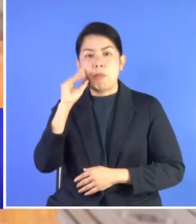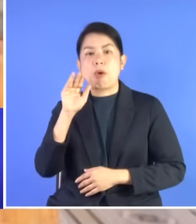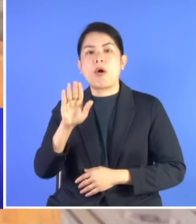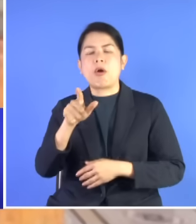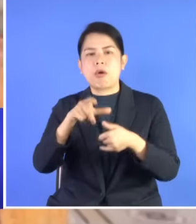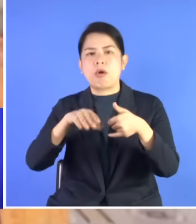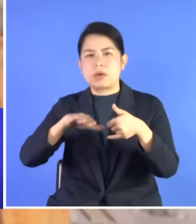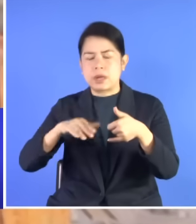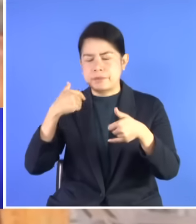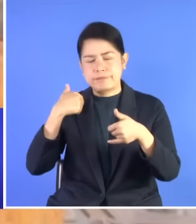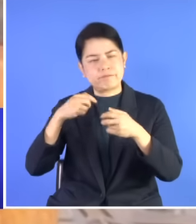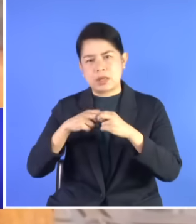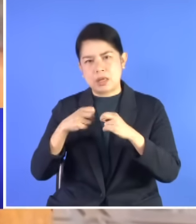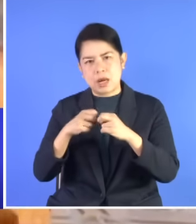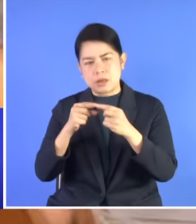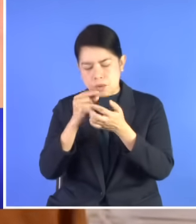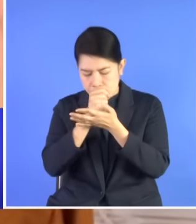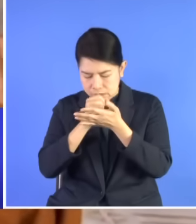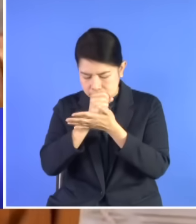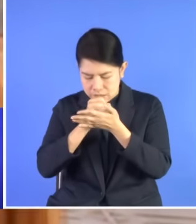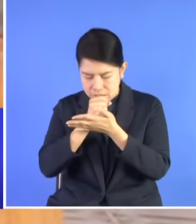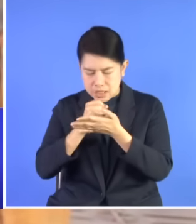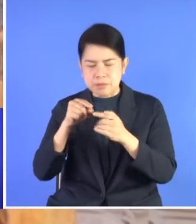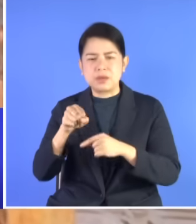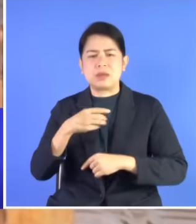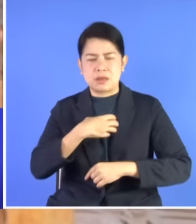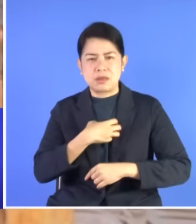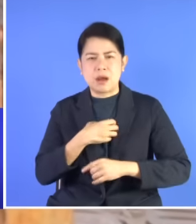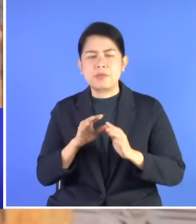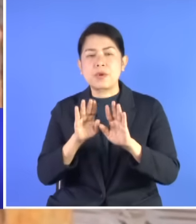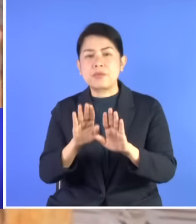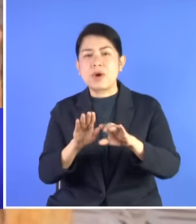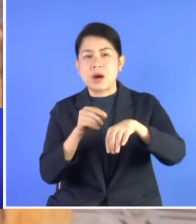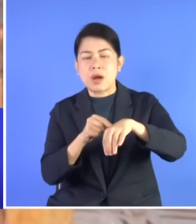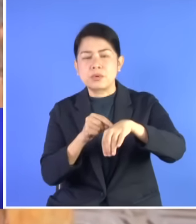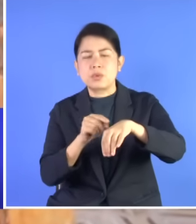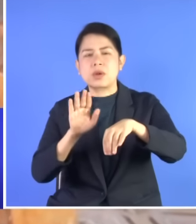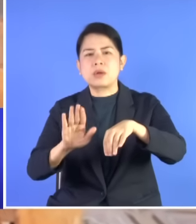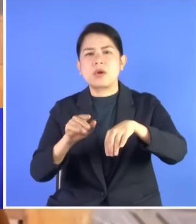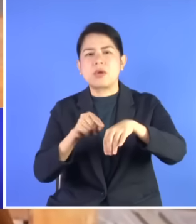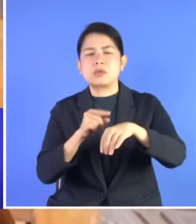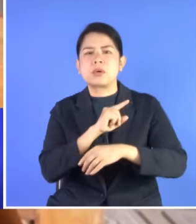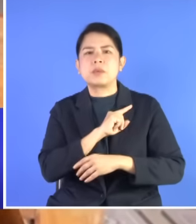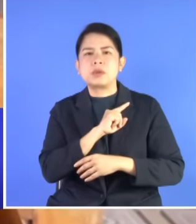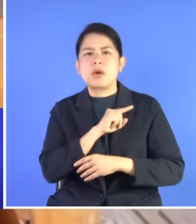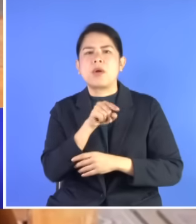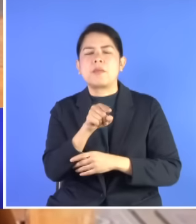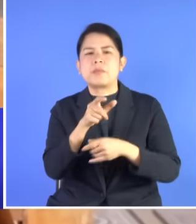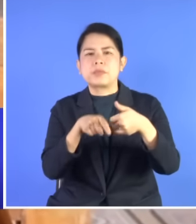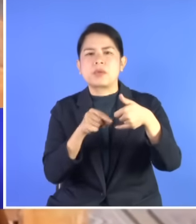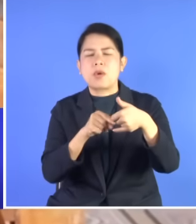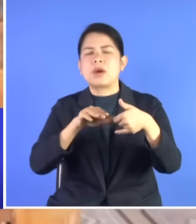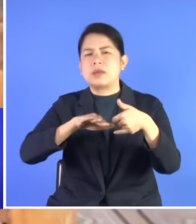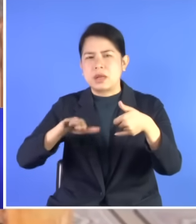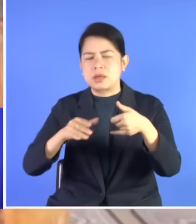วข้องกับยาด้วยนะอยากจะให้หน่วยงานที่เกี่ยวข้องเนี่ยมารับตัวน้องมะนาวไปดูแลหน่อยเถอะ ราะว่าตอนนี้น้องมะนาวก็ไม่ได้ไปโรงเรียนเนี่ย2อาทิตย์